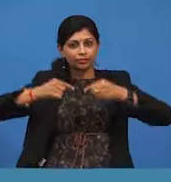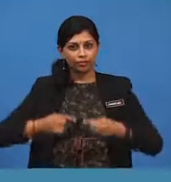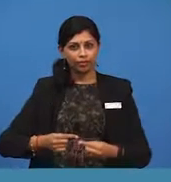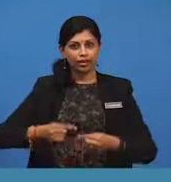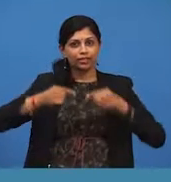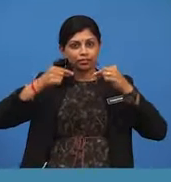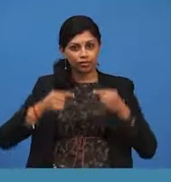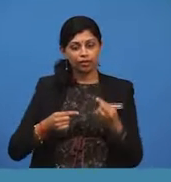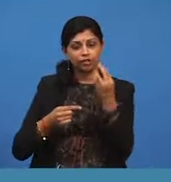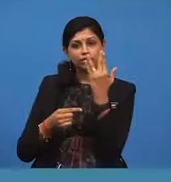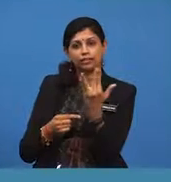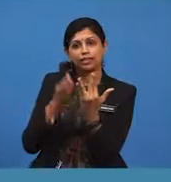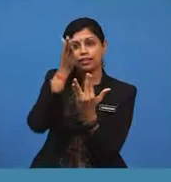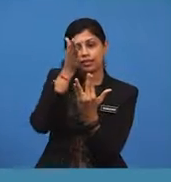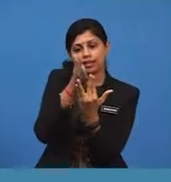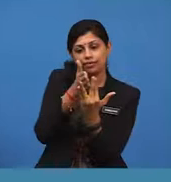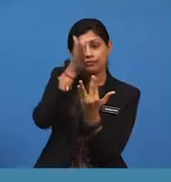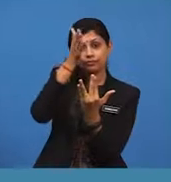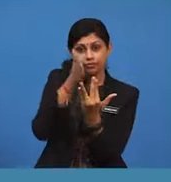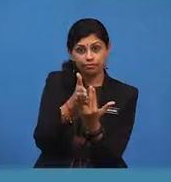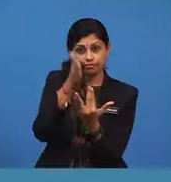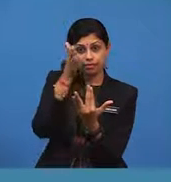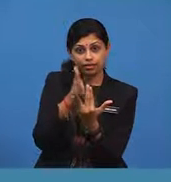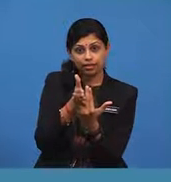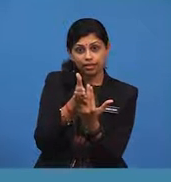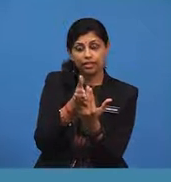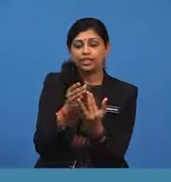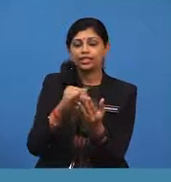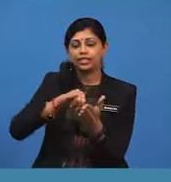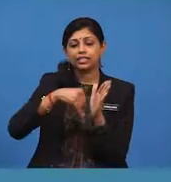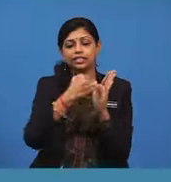magnet, jarum galvanometer menunjukkan pesongan.